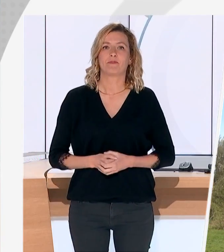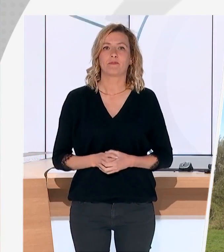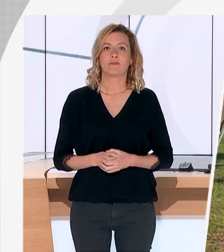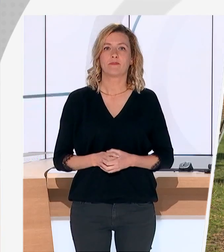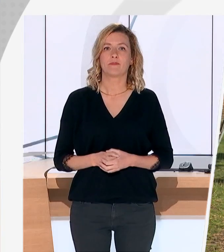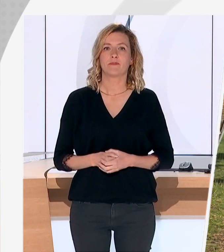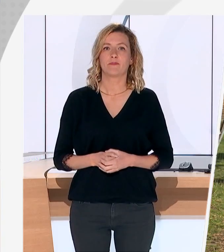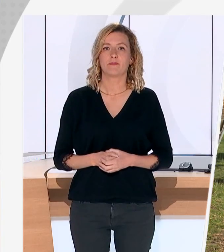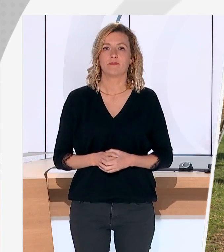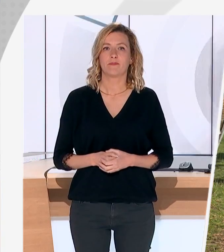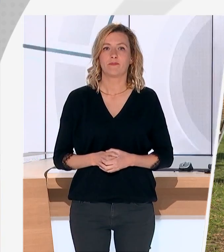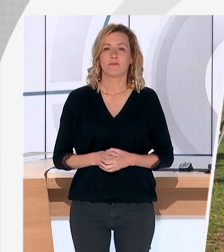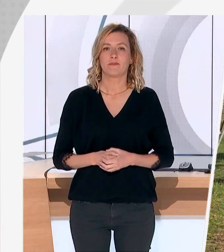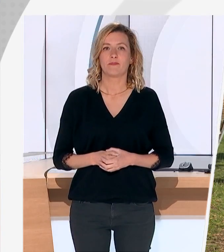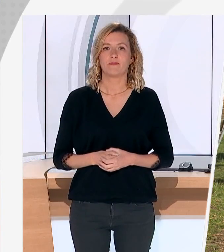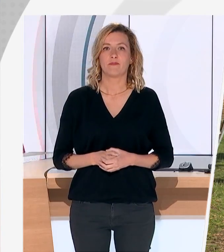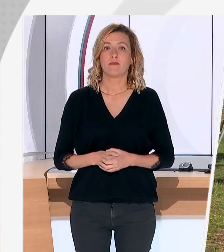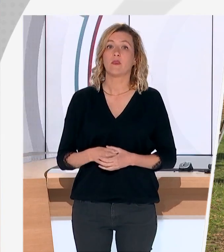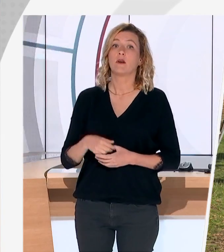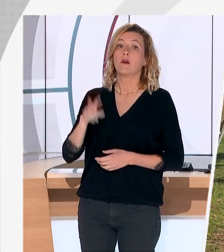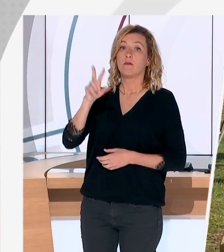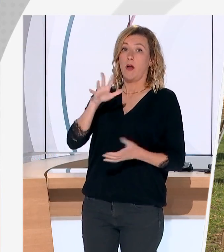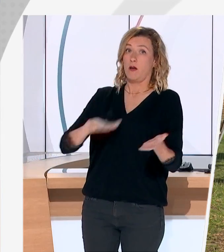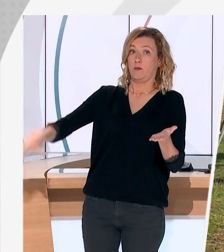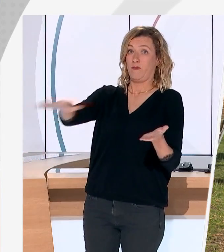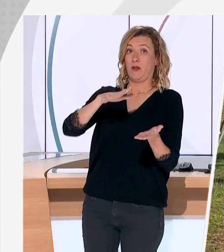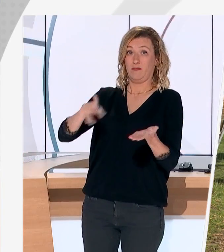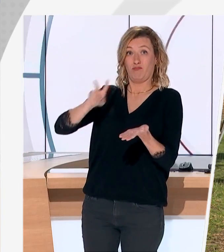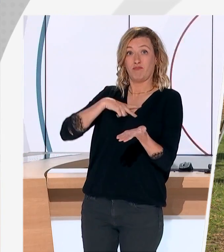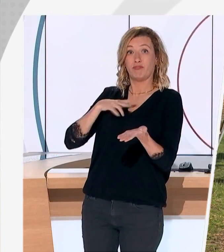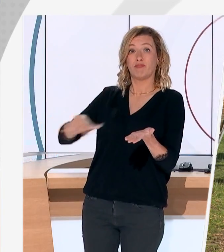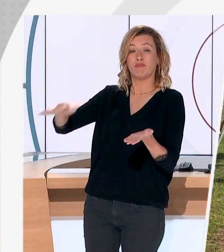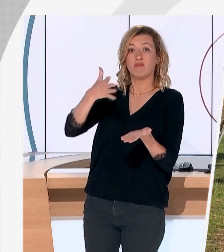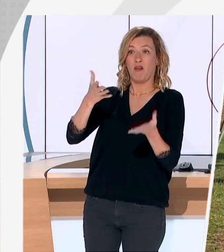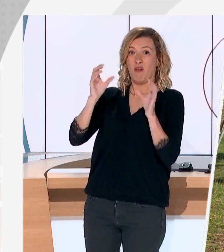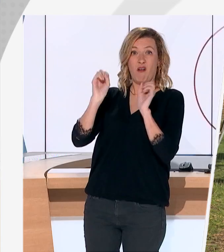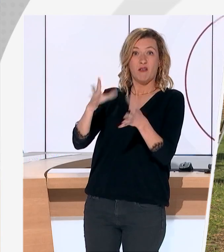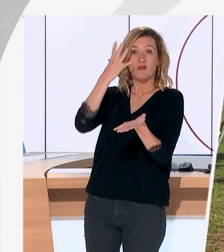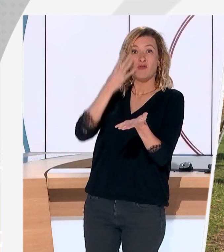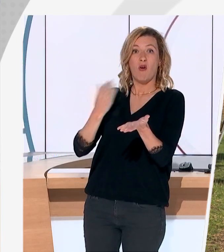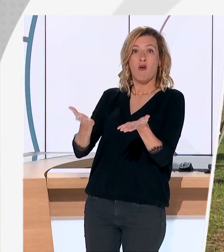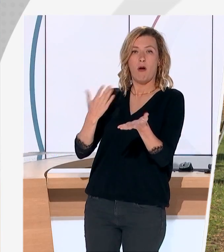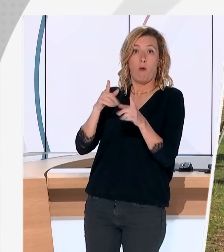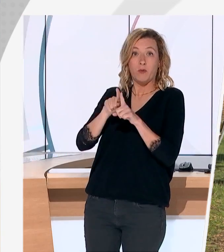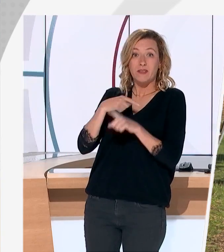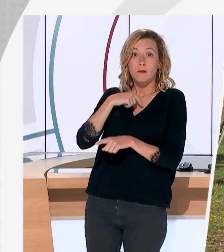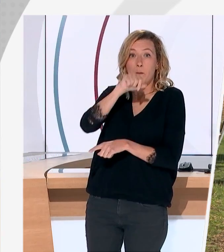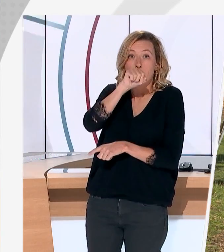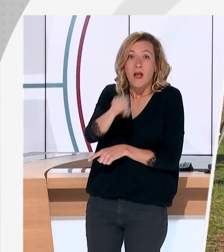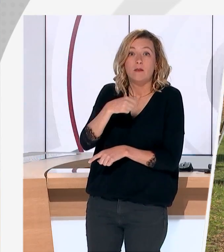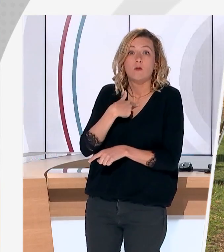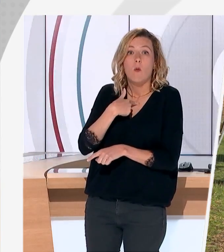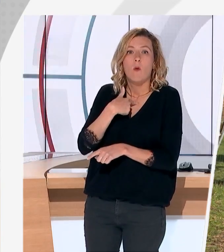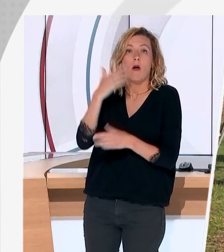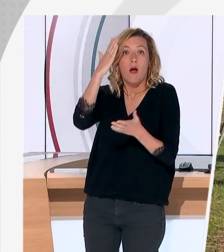surface qui nous appartient mais qui n'avait pas vraiment d'activité à cet endroit et la passion des animaux. Donc ça nous a